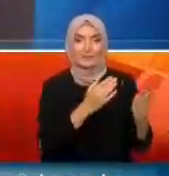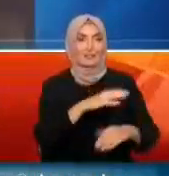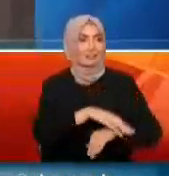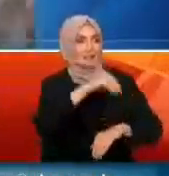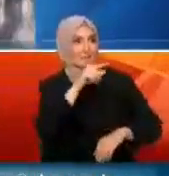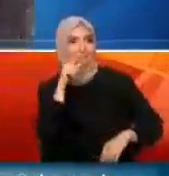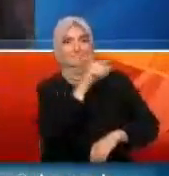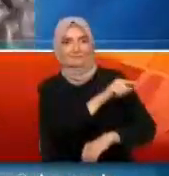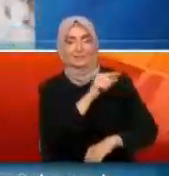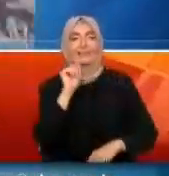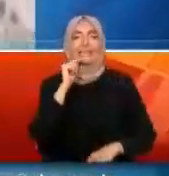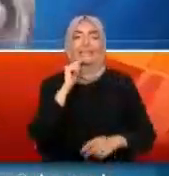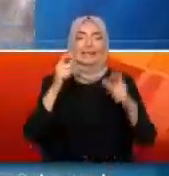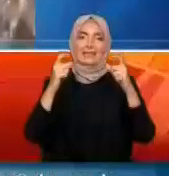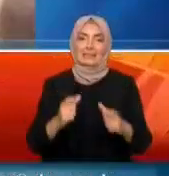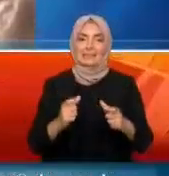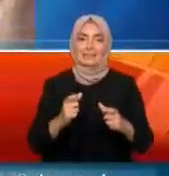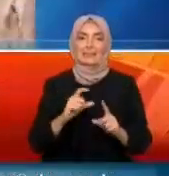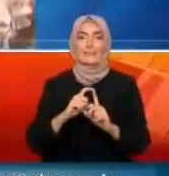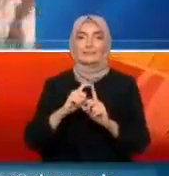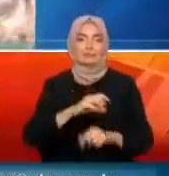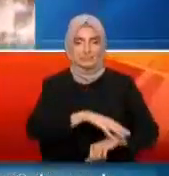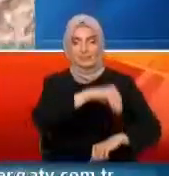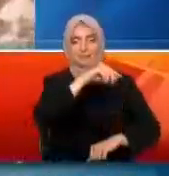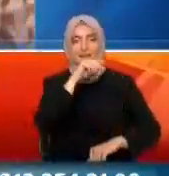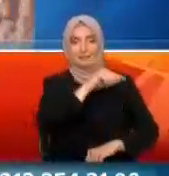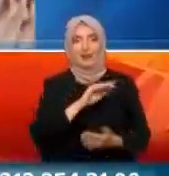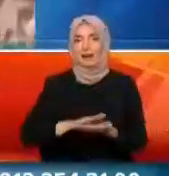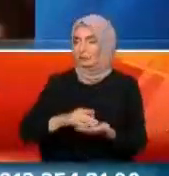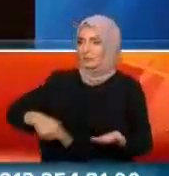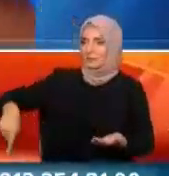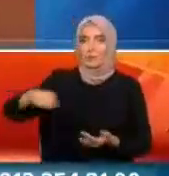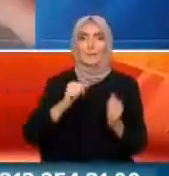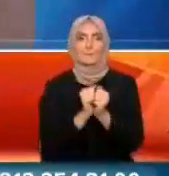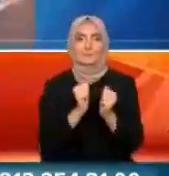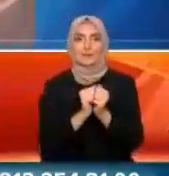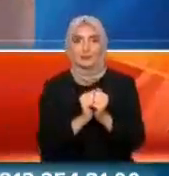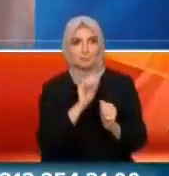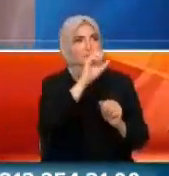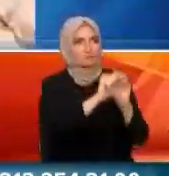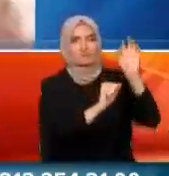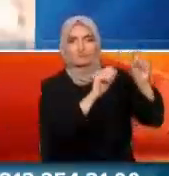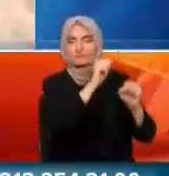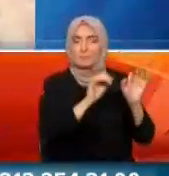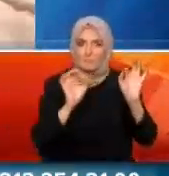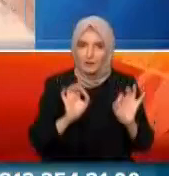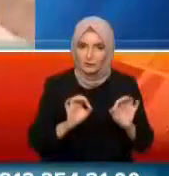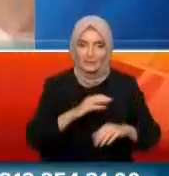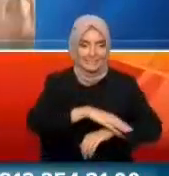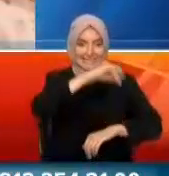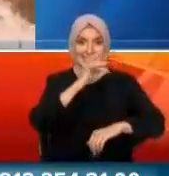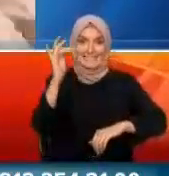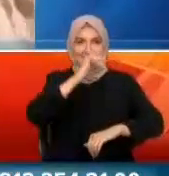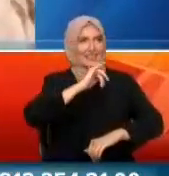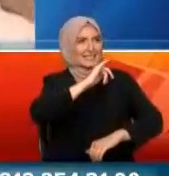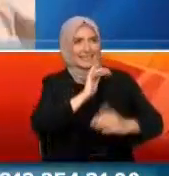ve arkadaşlarıyla birlikte tırmanmaya başladı. Ancak zirveye yaklaştığı sırada doktor bir anda fenalaştı.